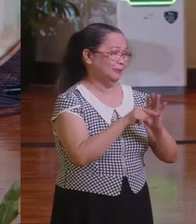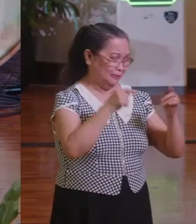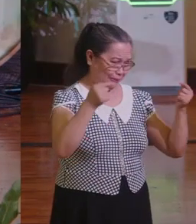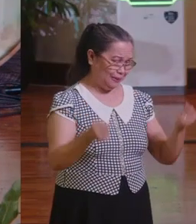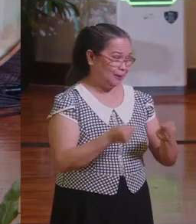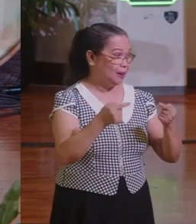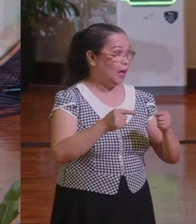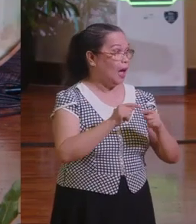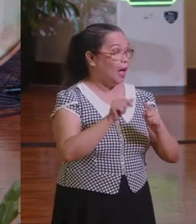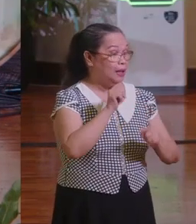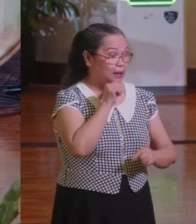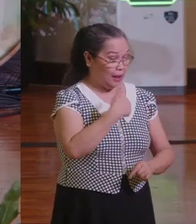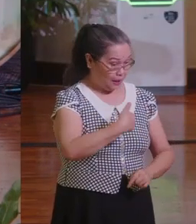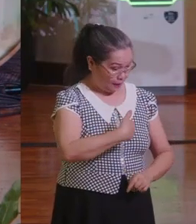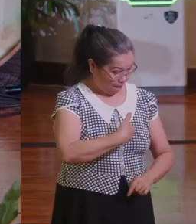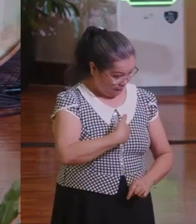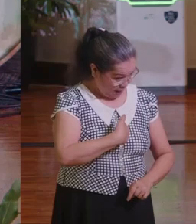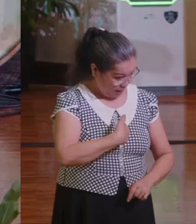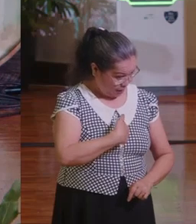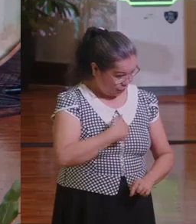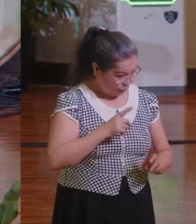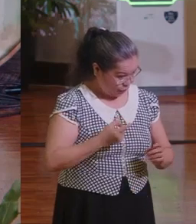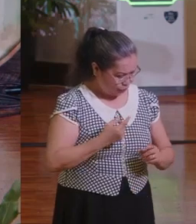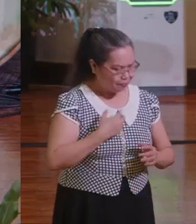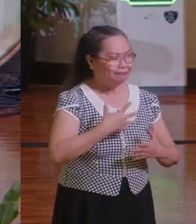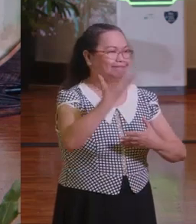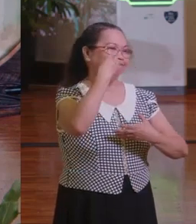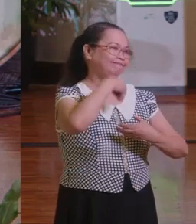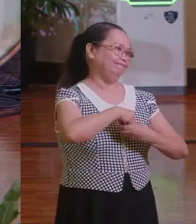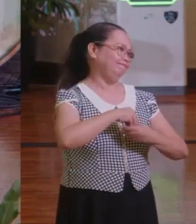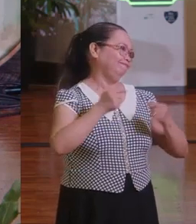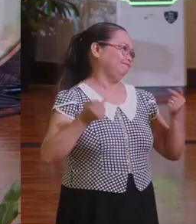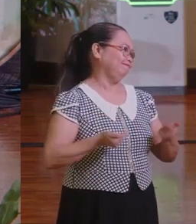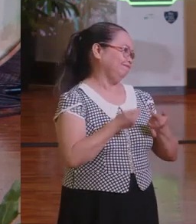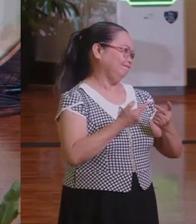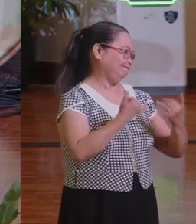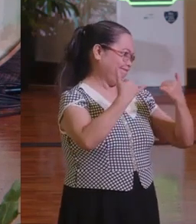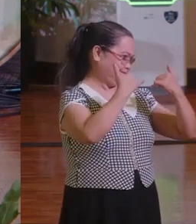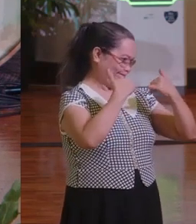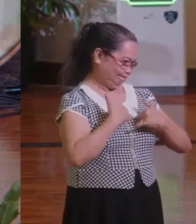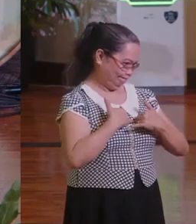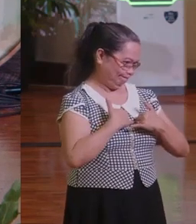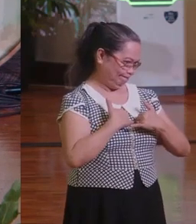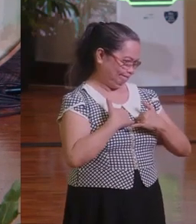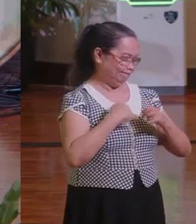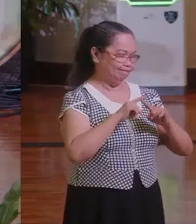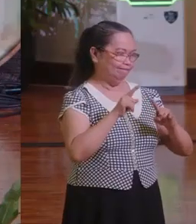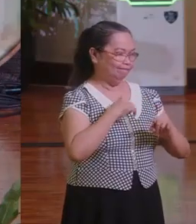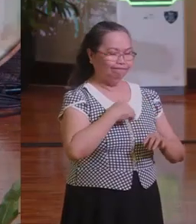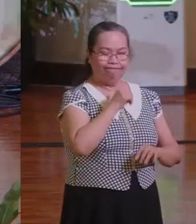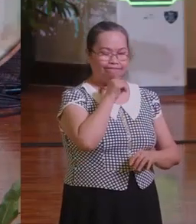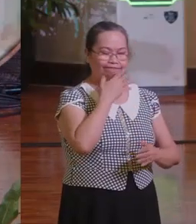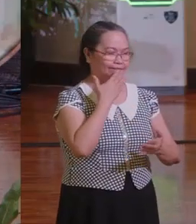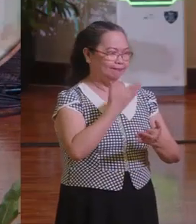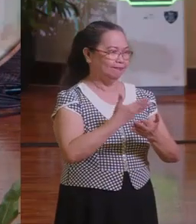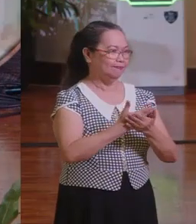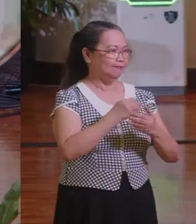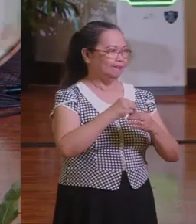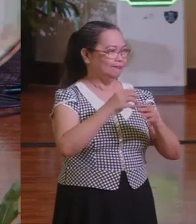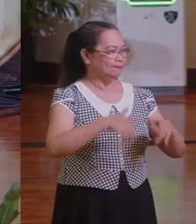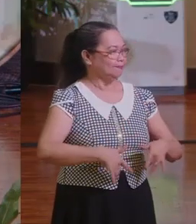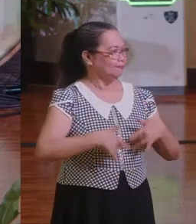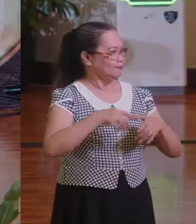do it, but sin that dwells within me. For I know that nothing good dwells in